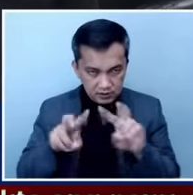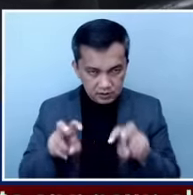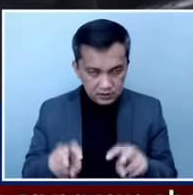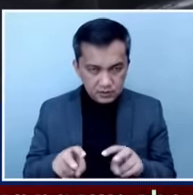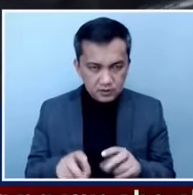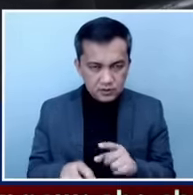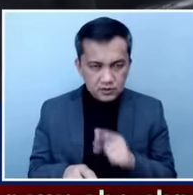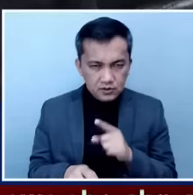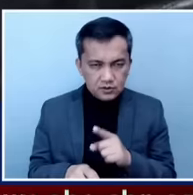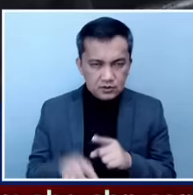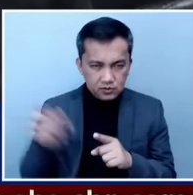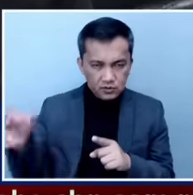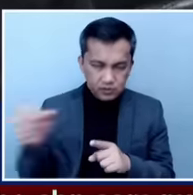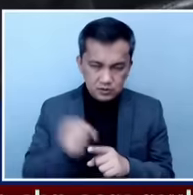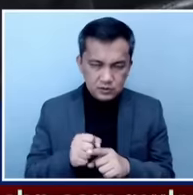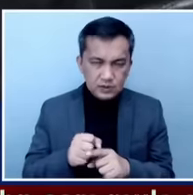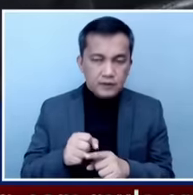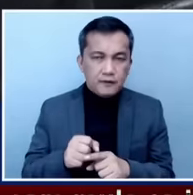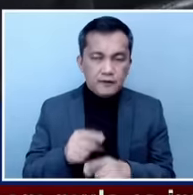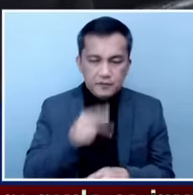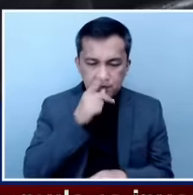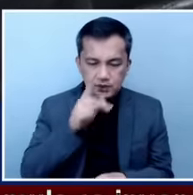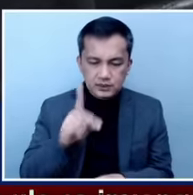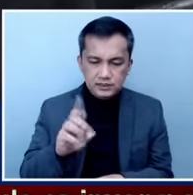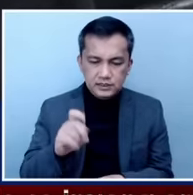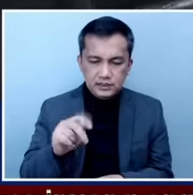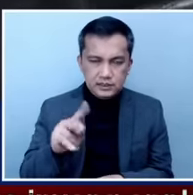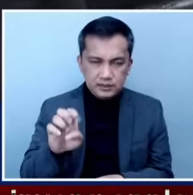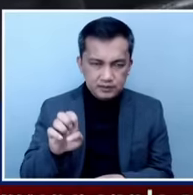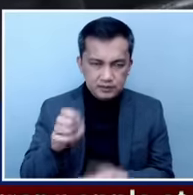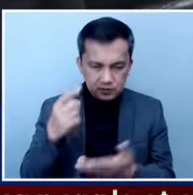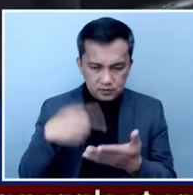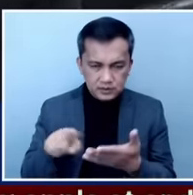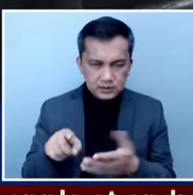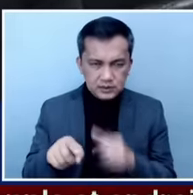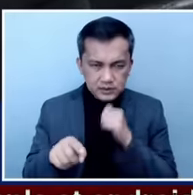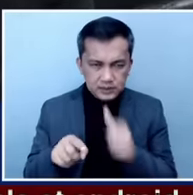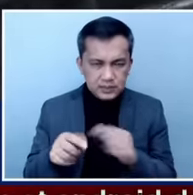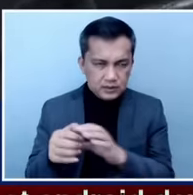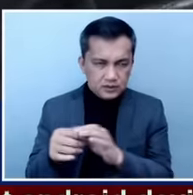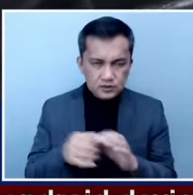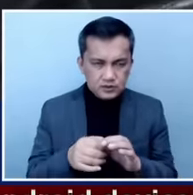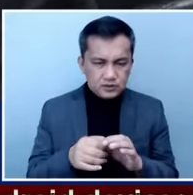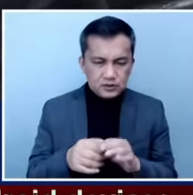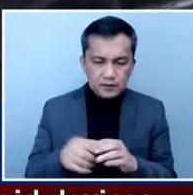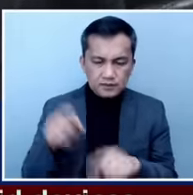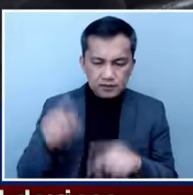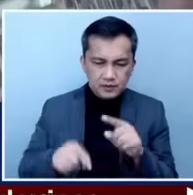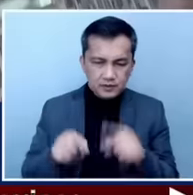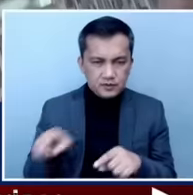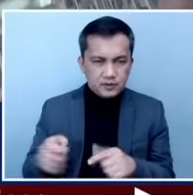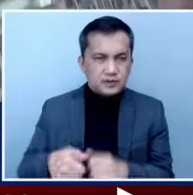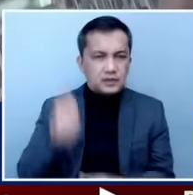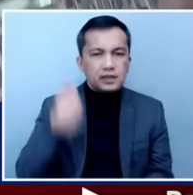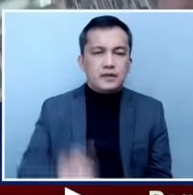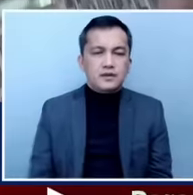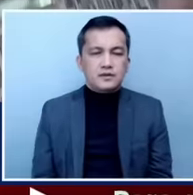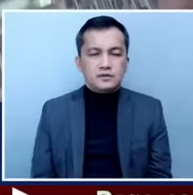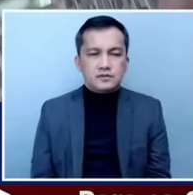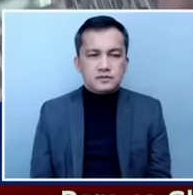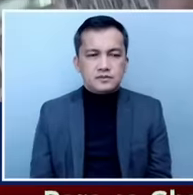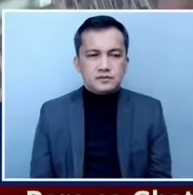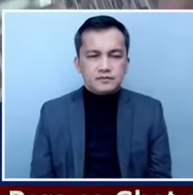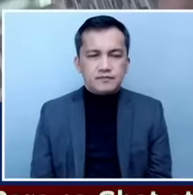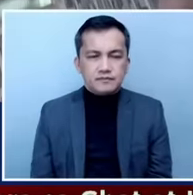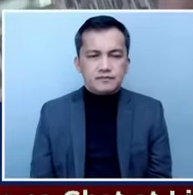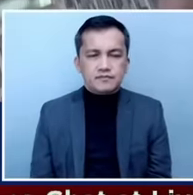kinakailan, mag-hire ako ng private detective para masiguro na hindi connected sa tropa ninyo itong nanalo. Actually,